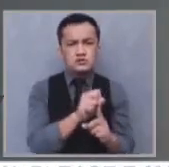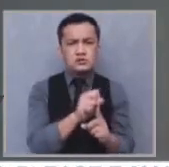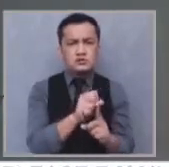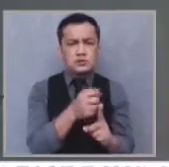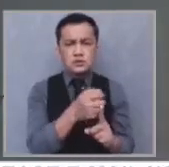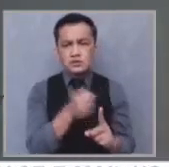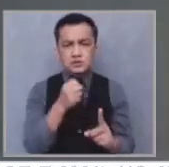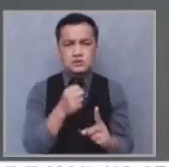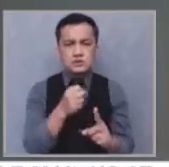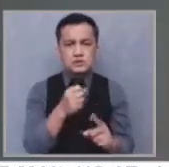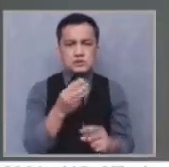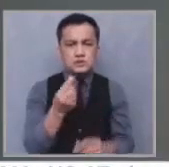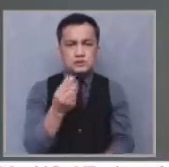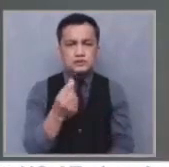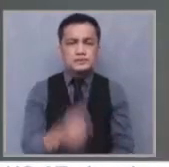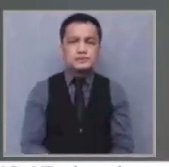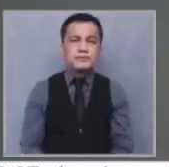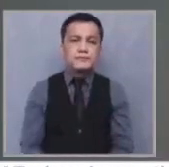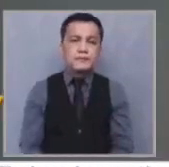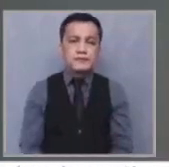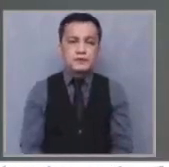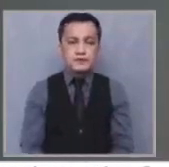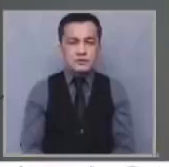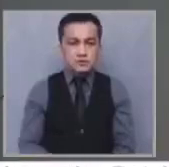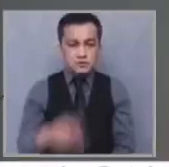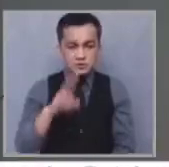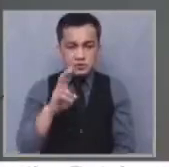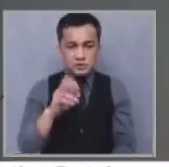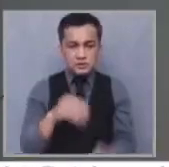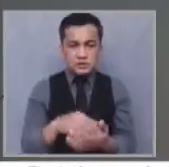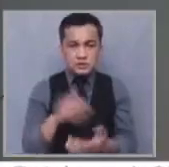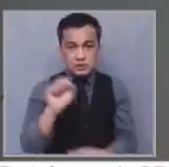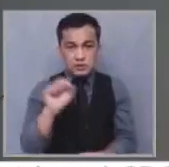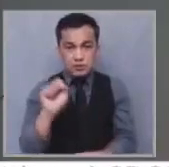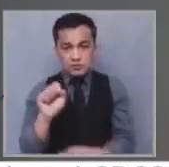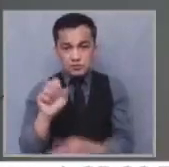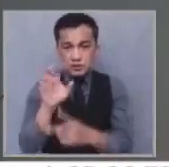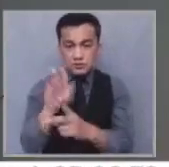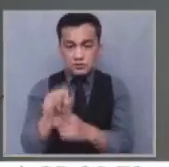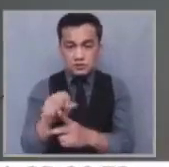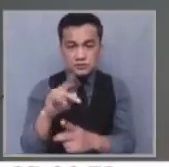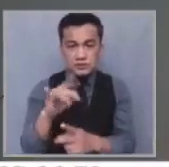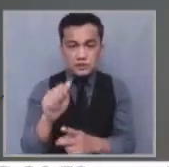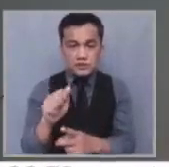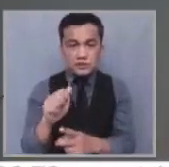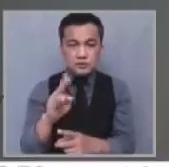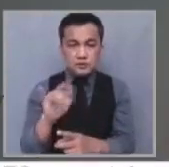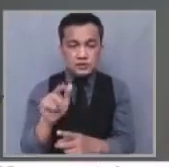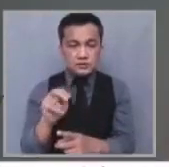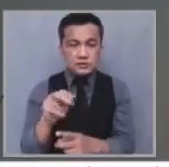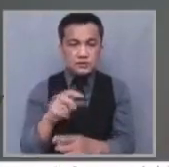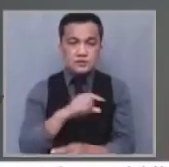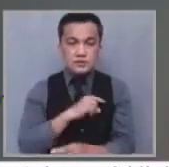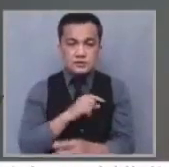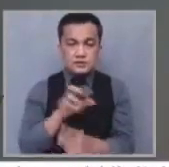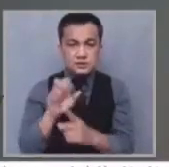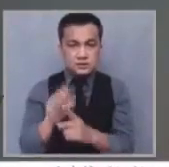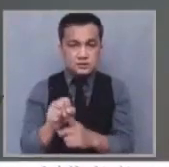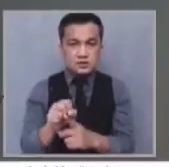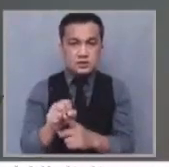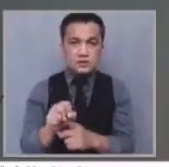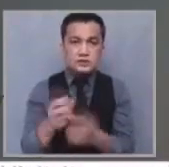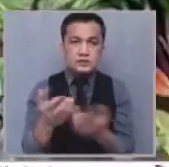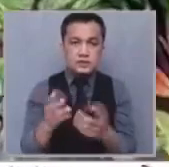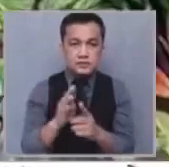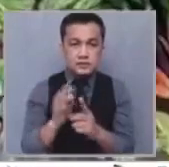Money. Nasa 200,000 pisong halaga ng shabu ang nakumpiska ng PDEA at Butuan Police sa drug entrapment operation ito sa Barangay Bansa,